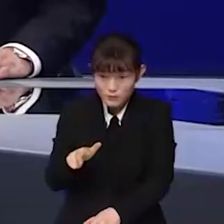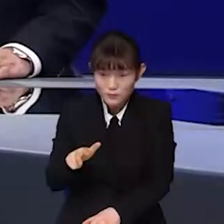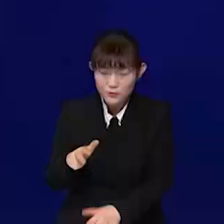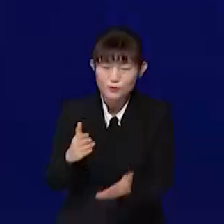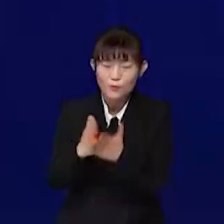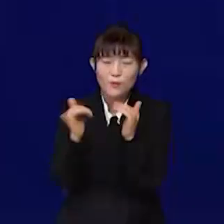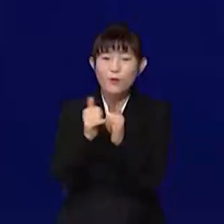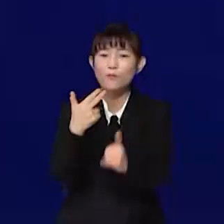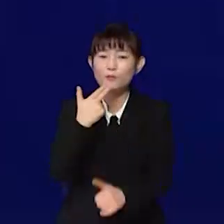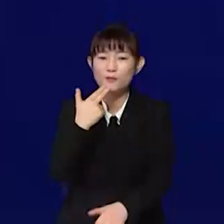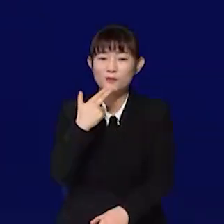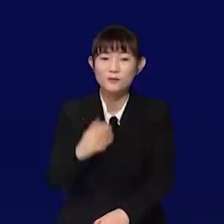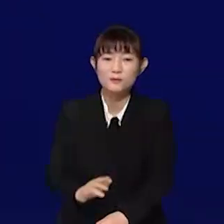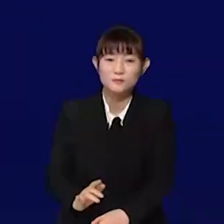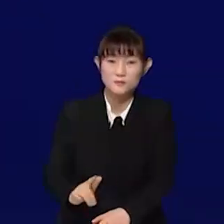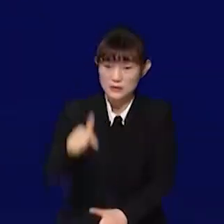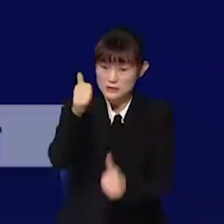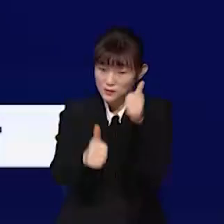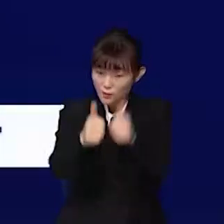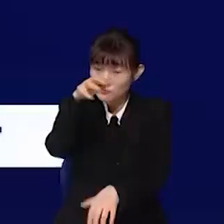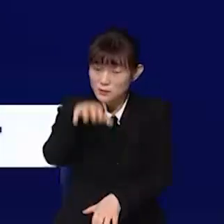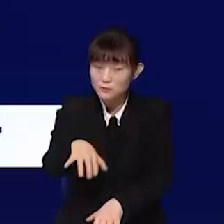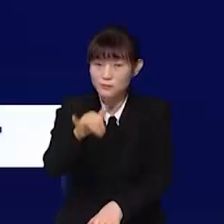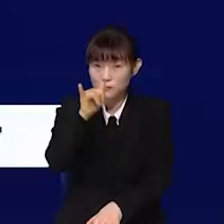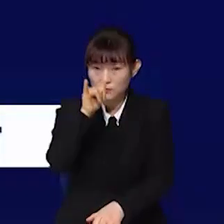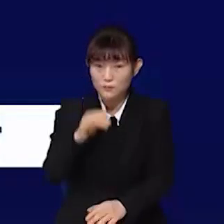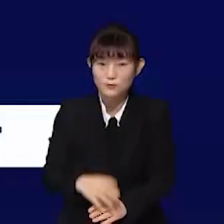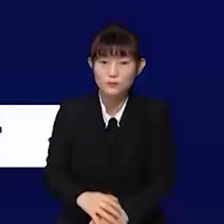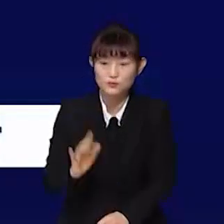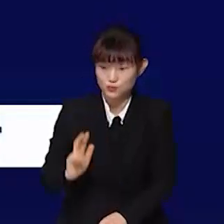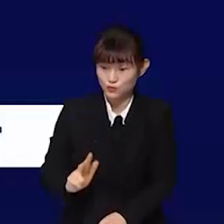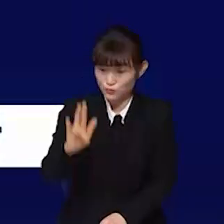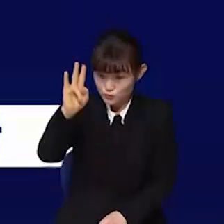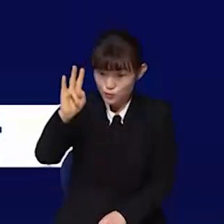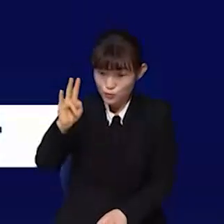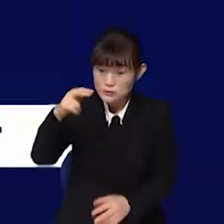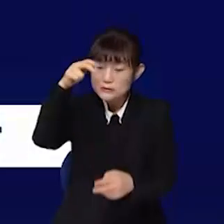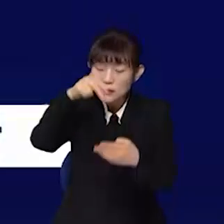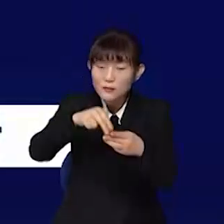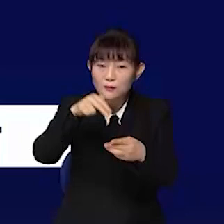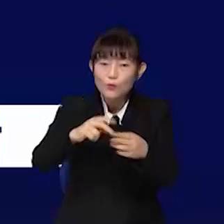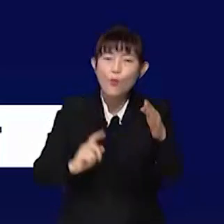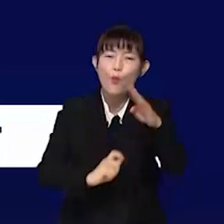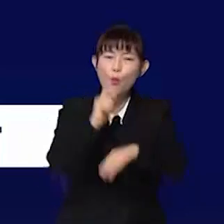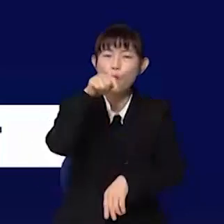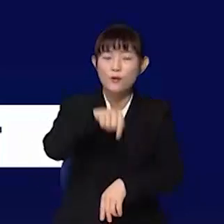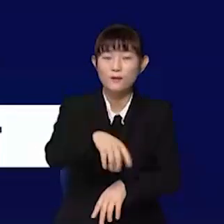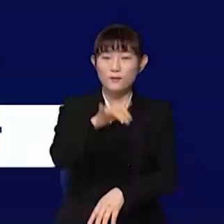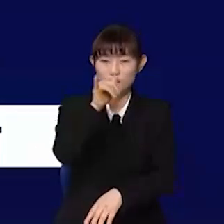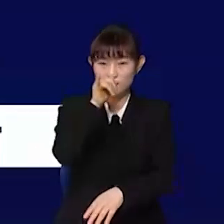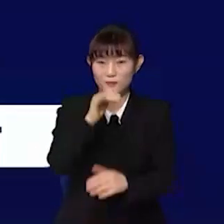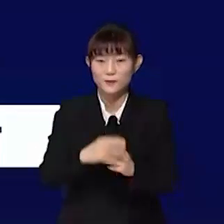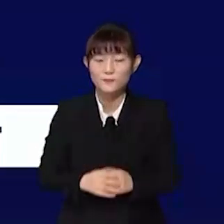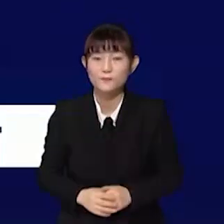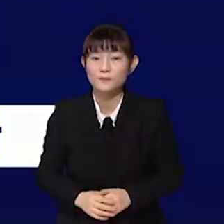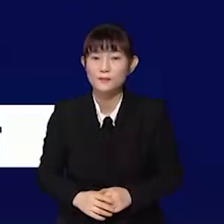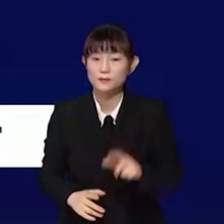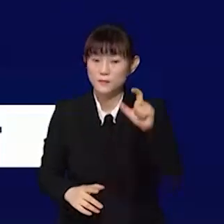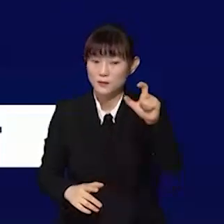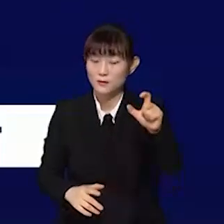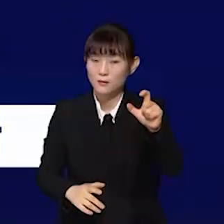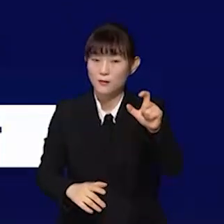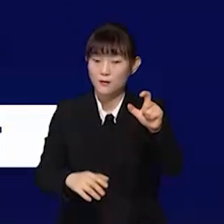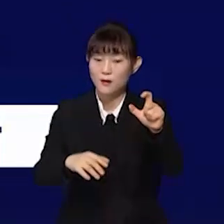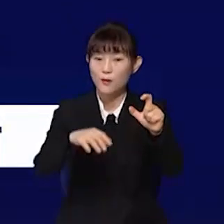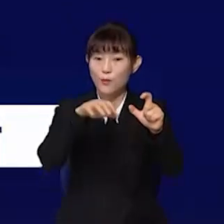그리고 비행 성능 시험장도 있고 또 드론 센터가 공에 있지 않습니까? 그래서 지금 15개